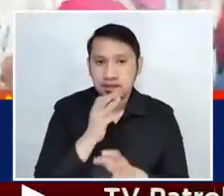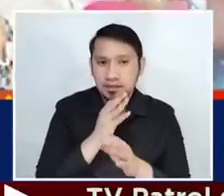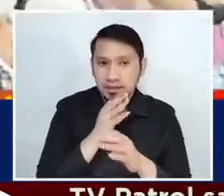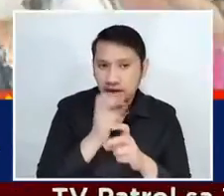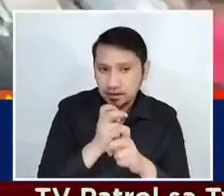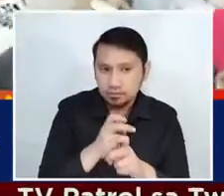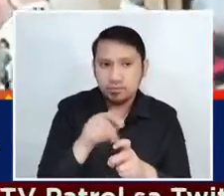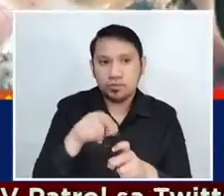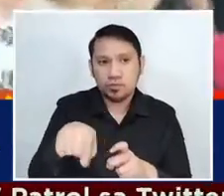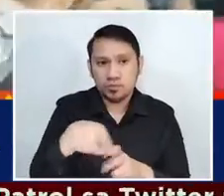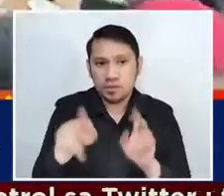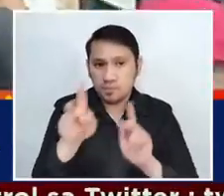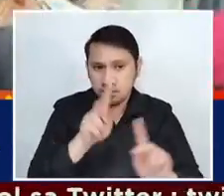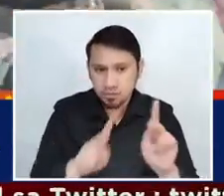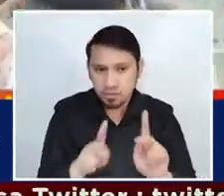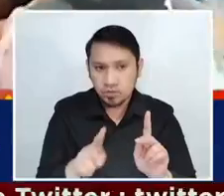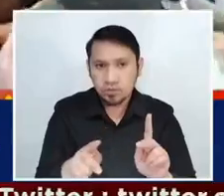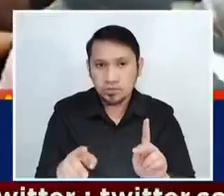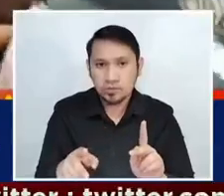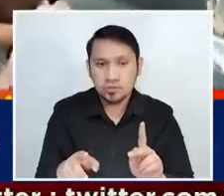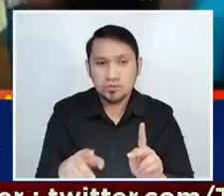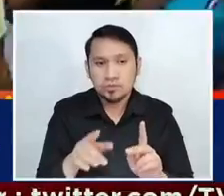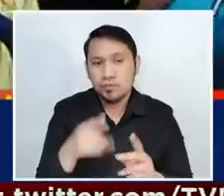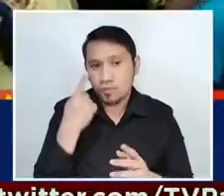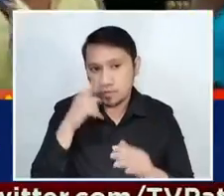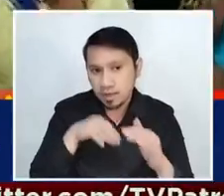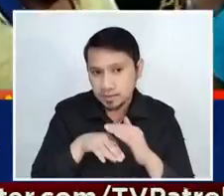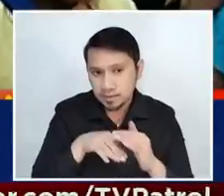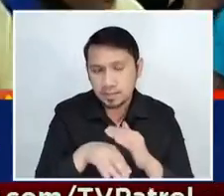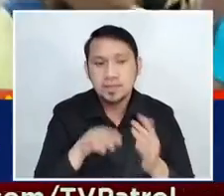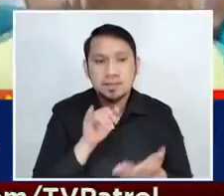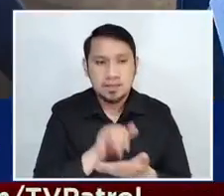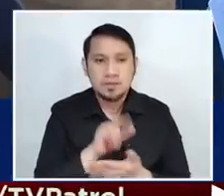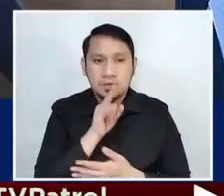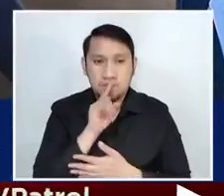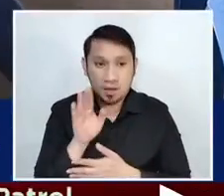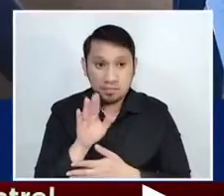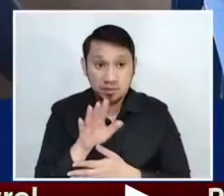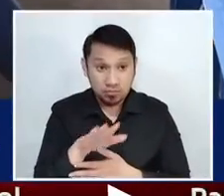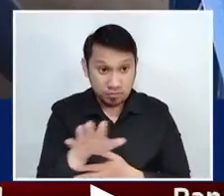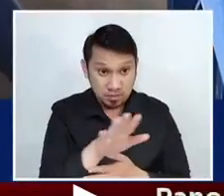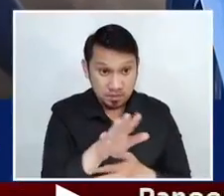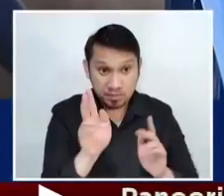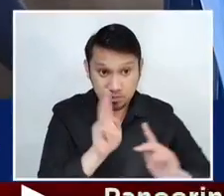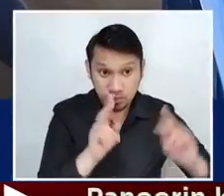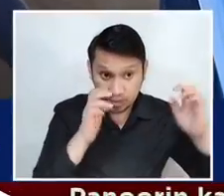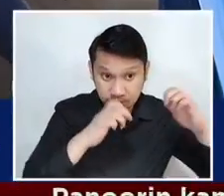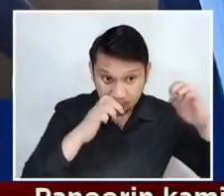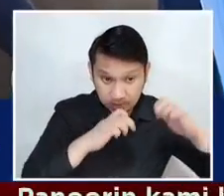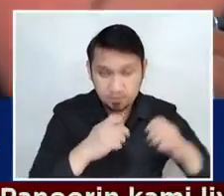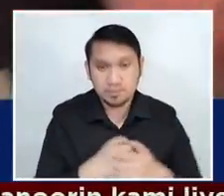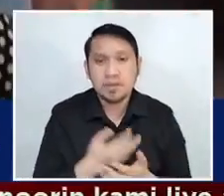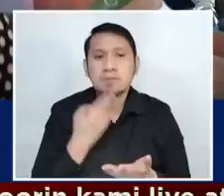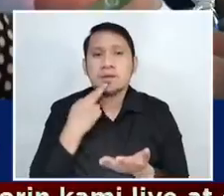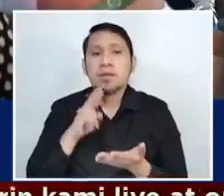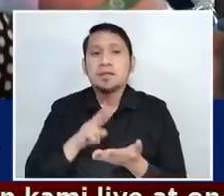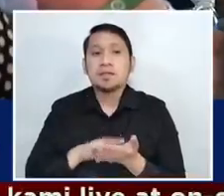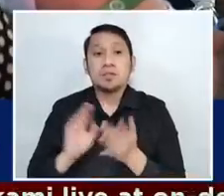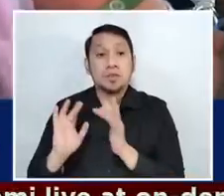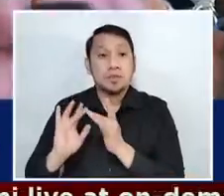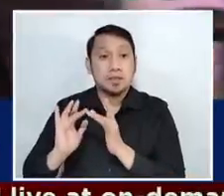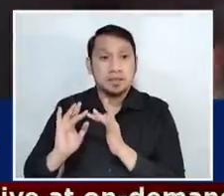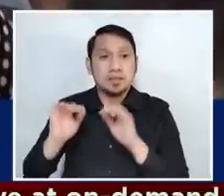mga kababayan. So yan po yung pangako natin sa ating mga kababayan na umaasa. Sa mga mag-register naman online,